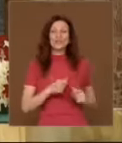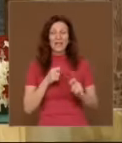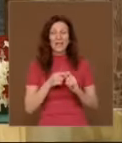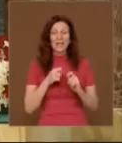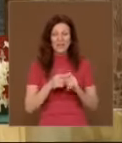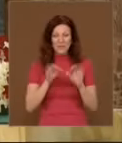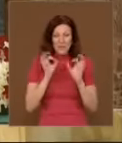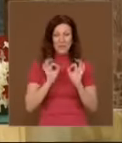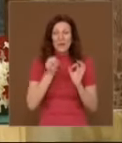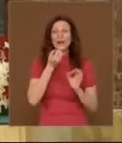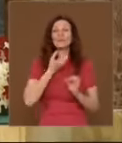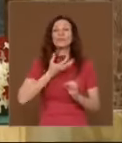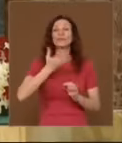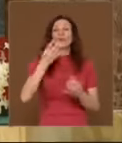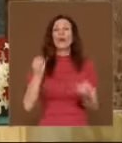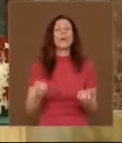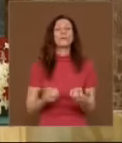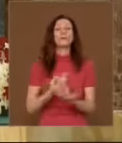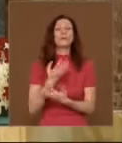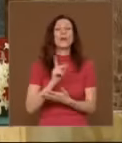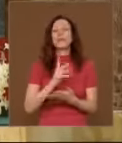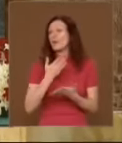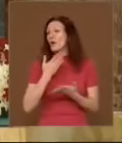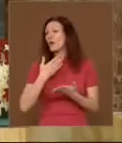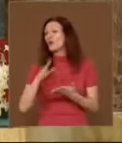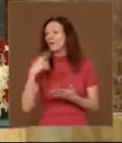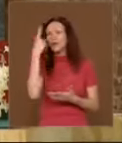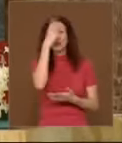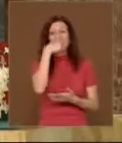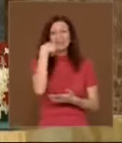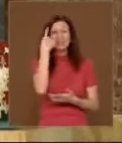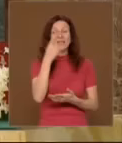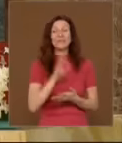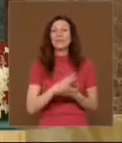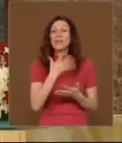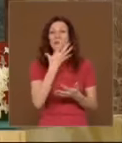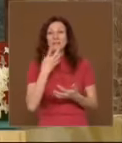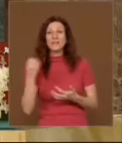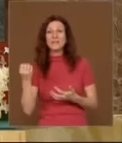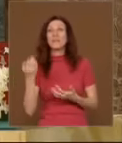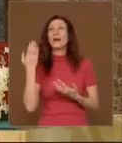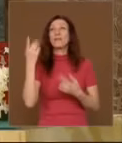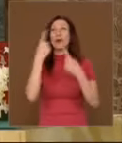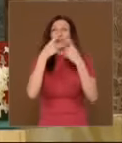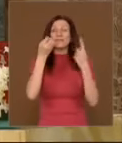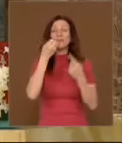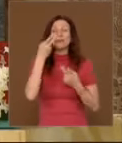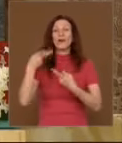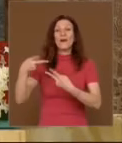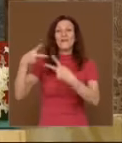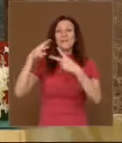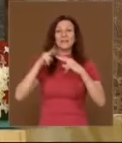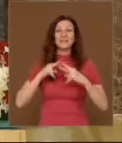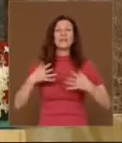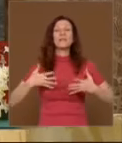дух обнови вътре в мене. Не ме отхвърли от лицето си, Светия Твой дух, не отнимай от мене. Върни ми радостта на Твоето спасение,